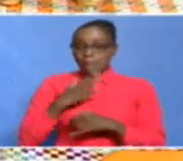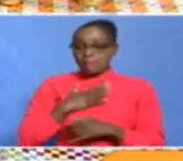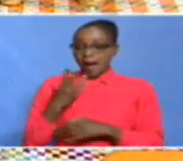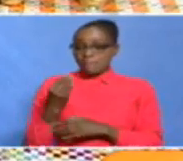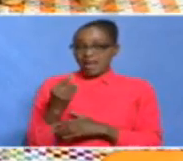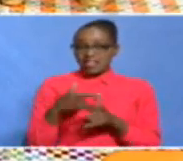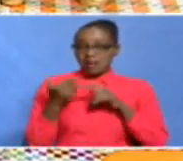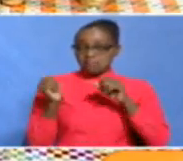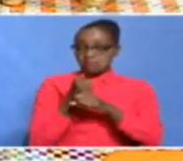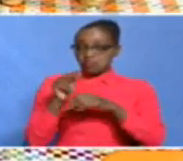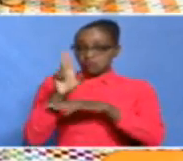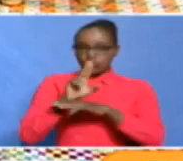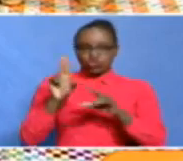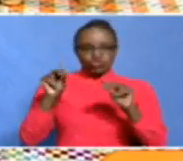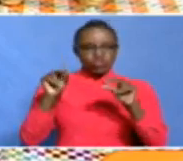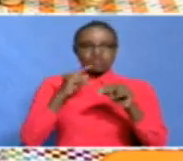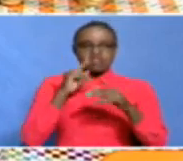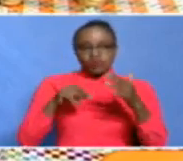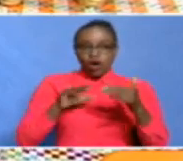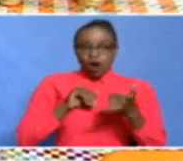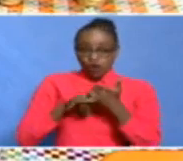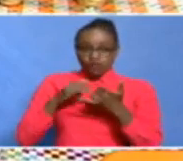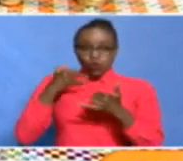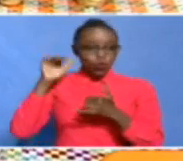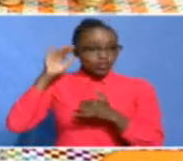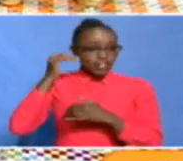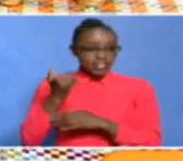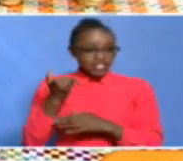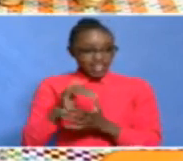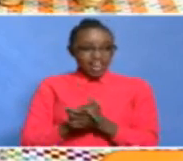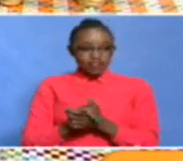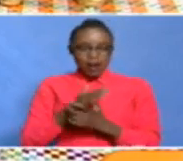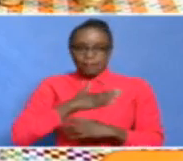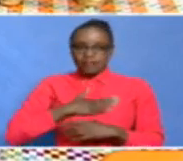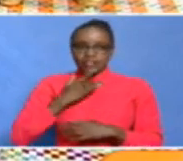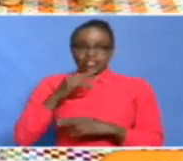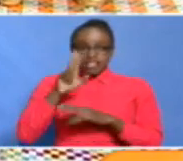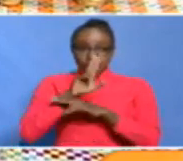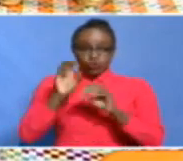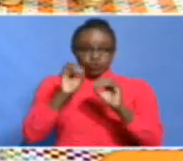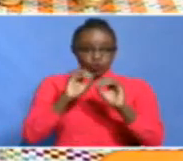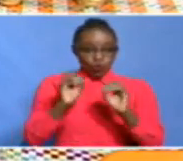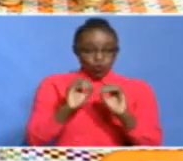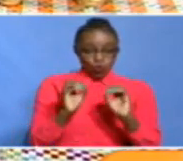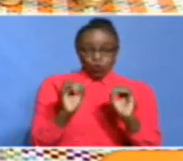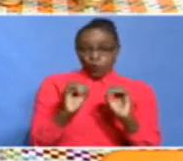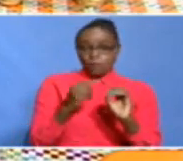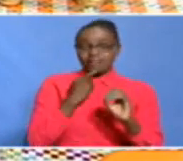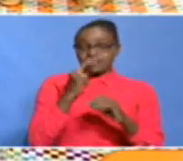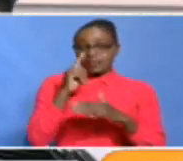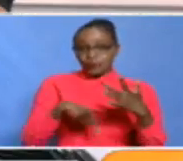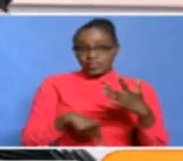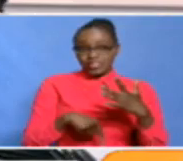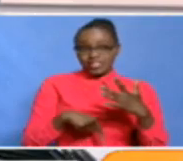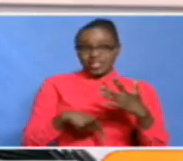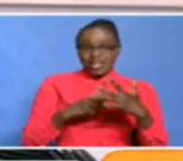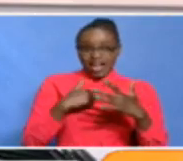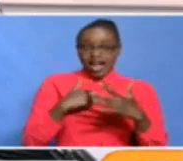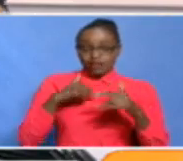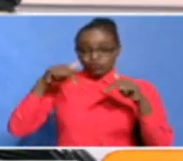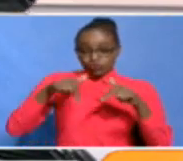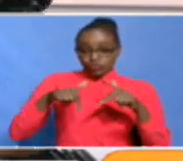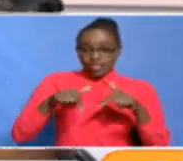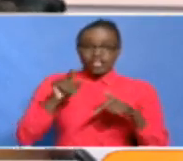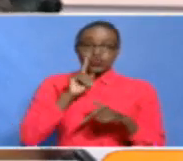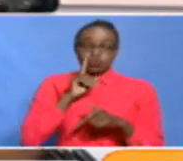yangu siwezi nikaitumia. Nataka kukuambia mke unayemsikiza. Usikiseme hivyo. Nataka nikuambie kwamba kuna leo